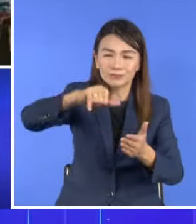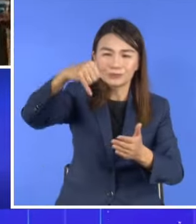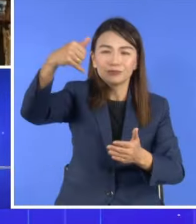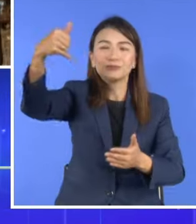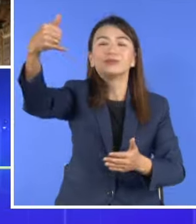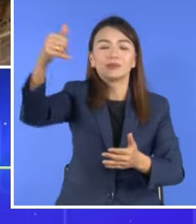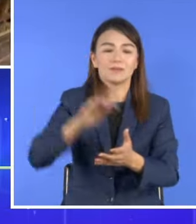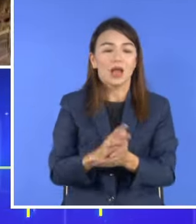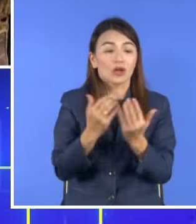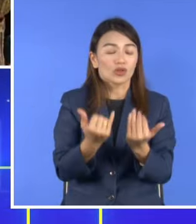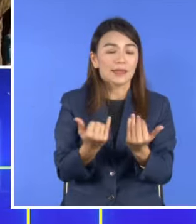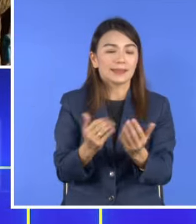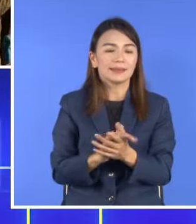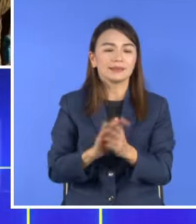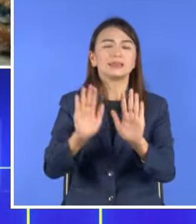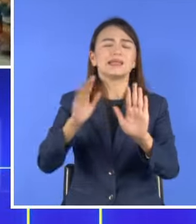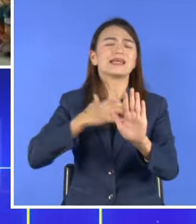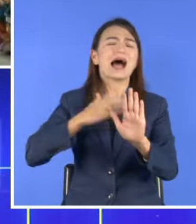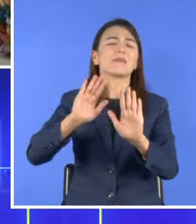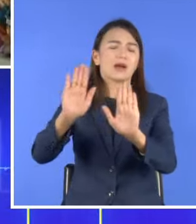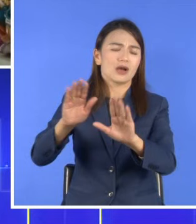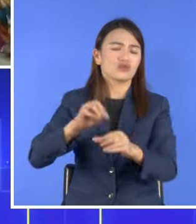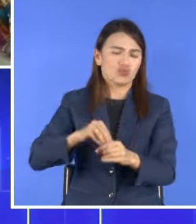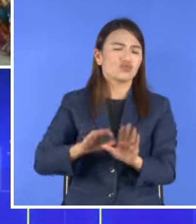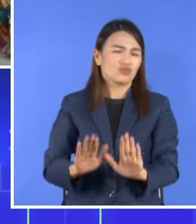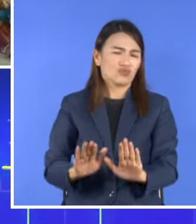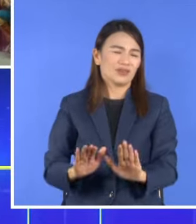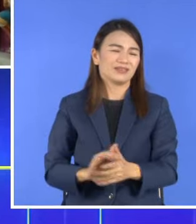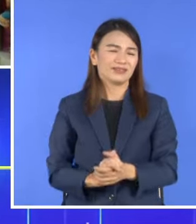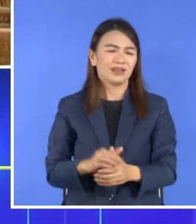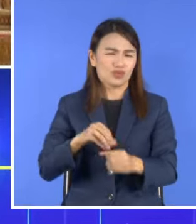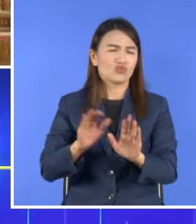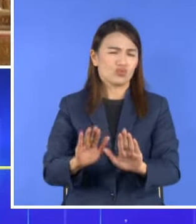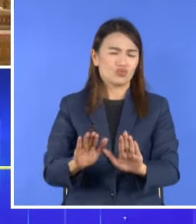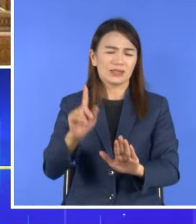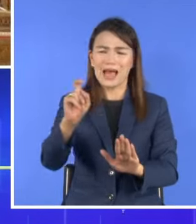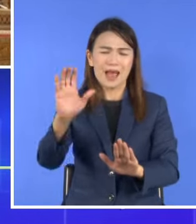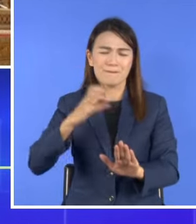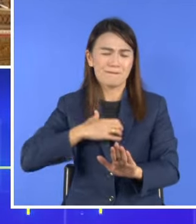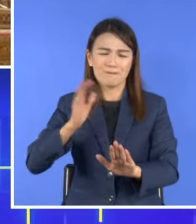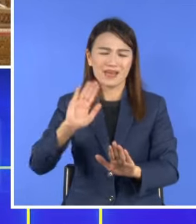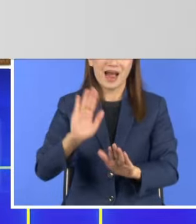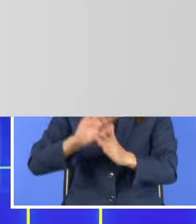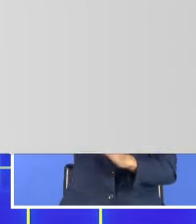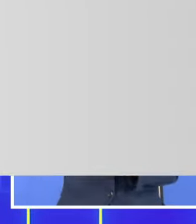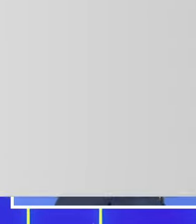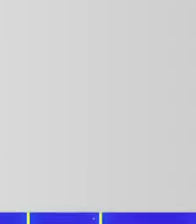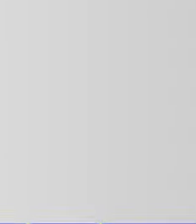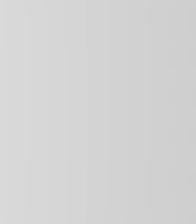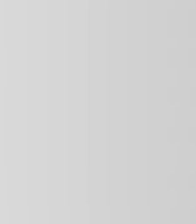แต่ตอนนี้ยังยังยังยังไม่อยากขึ้นวิมานสวรรค์อยู่ก่อนอยากอยู่ก่อนยังๆๆนะ